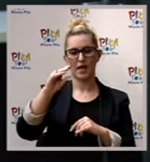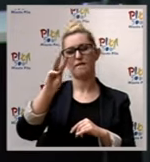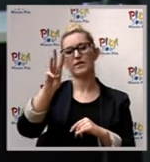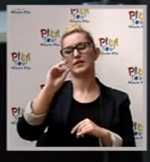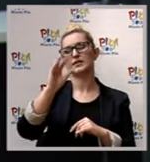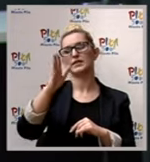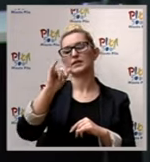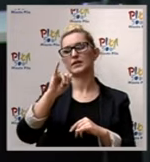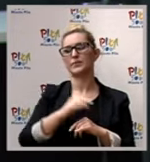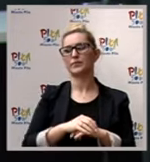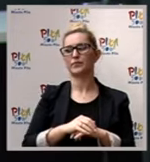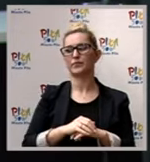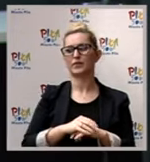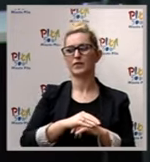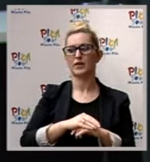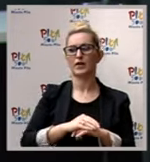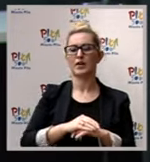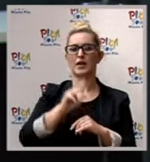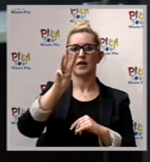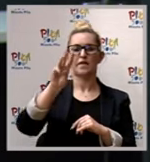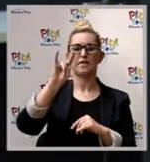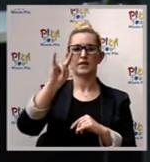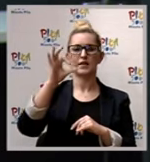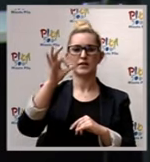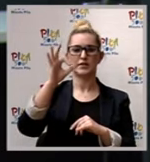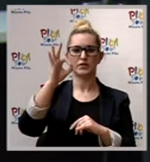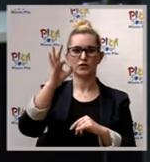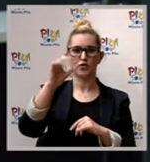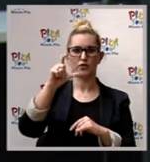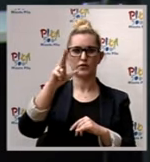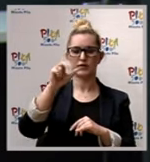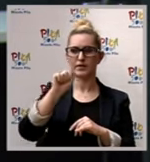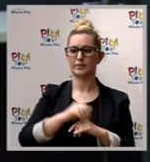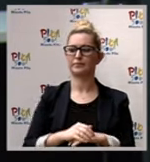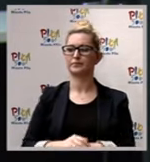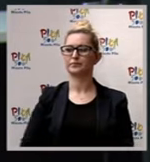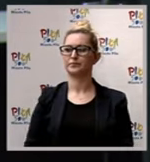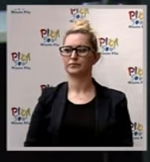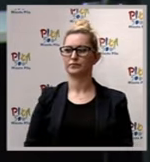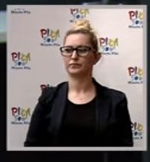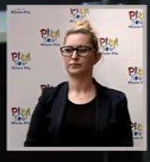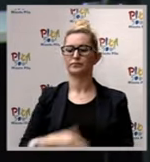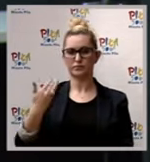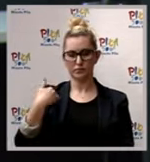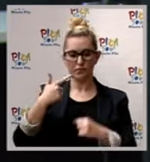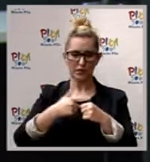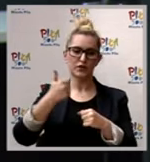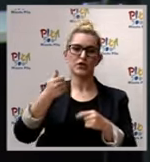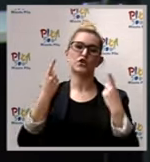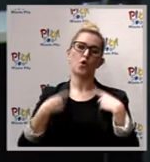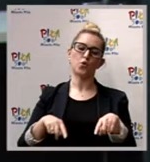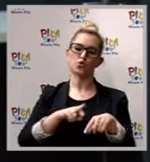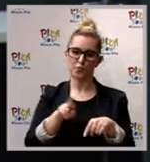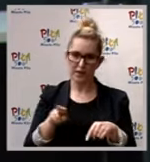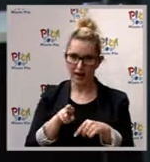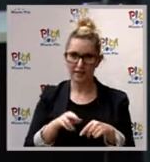Izabela Grażyna Wysocka-Budzińska. Liczba radnych, którym wydano karty do głosowania 21,